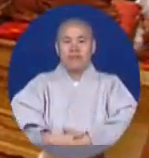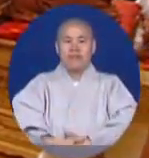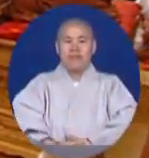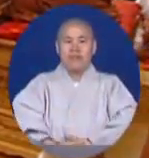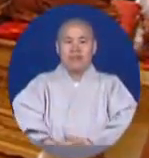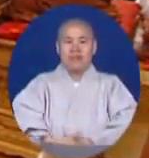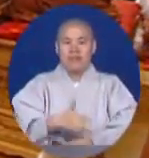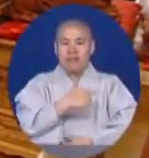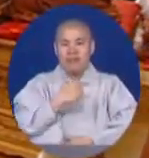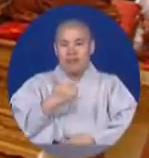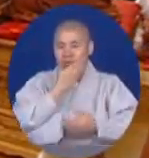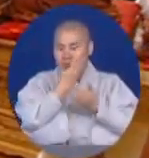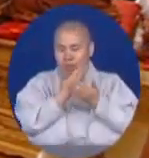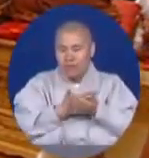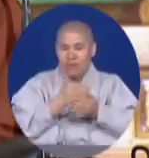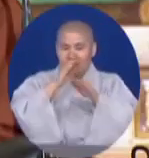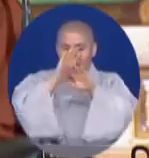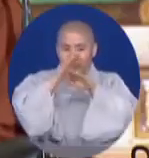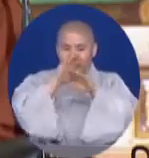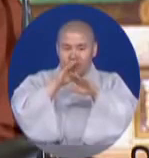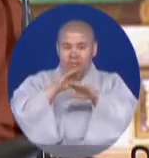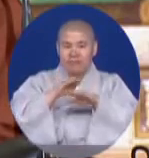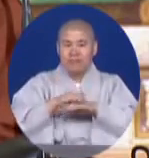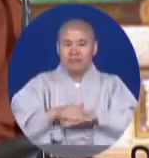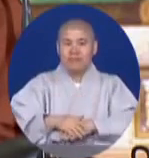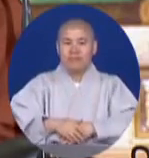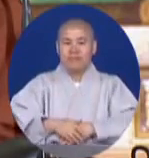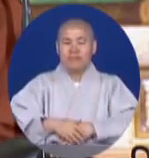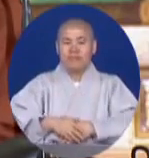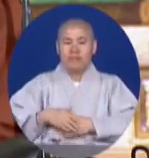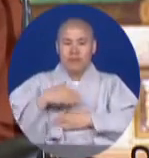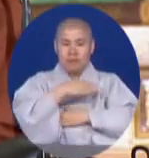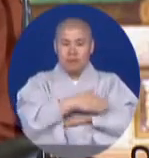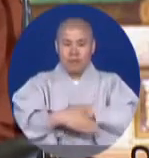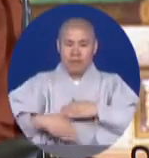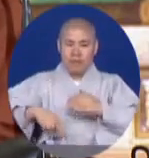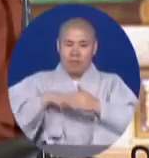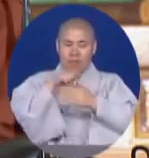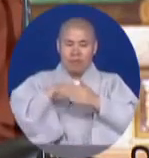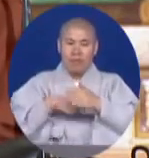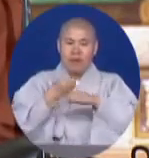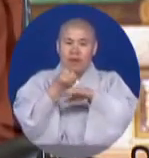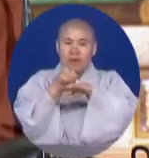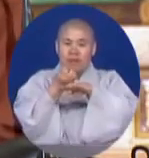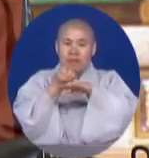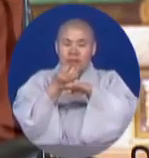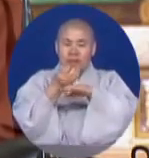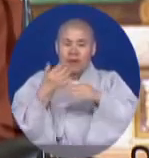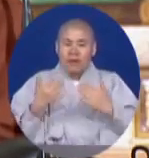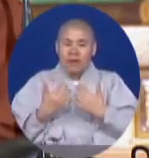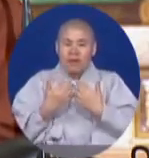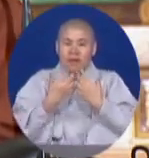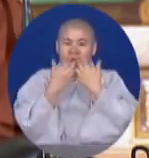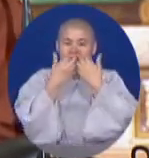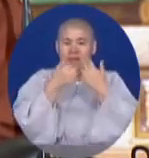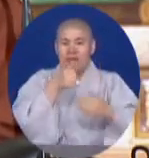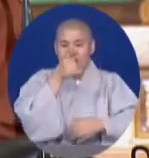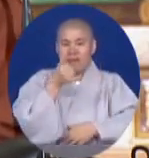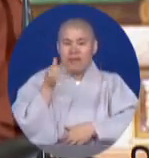참 대단히 중요한 개성입니다. 우리 몸 안에 보배가 꽉 찼습니다.